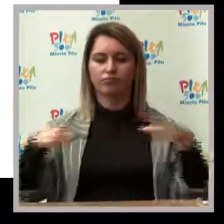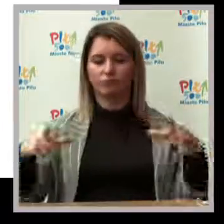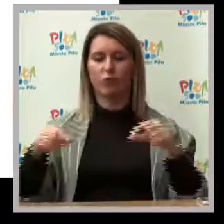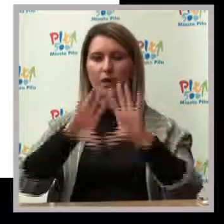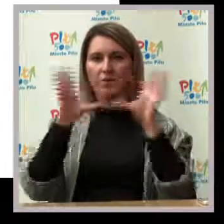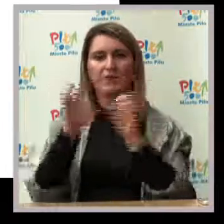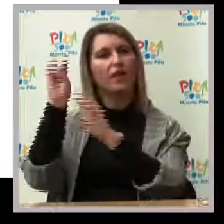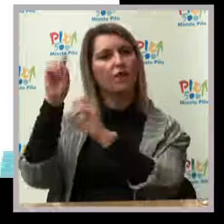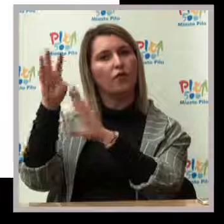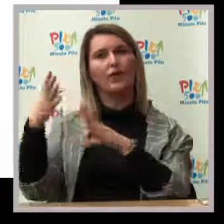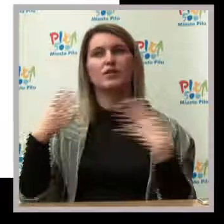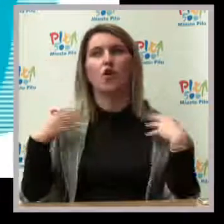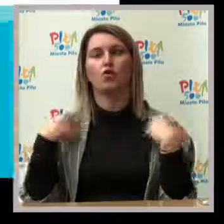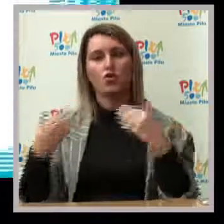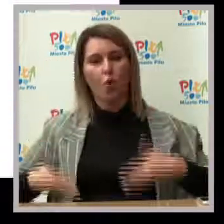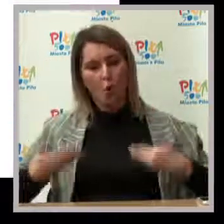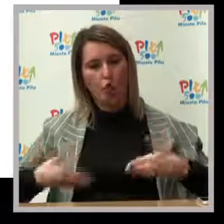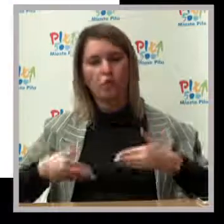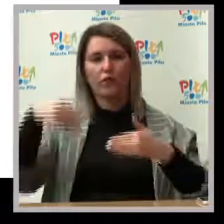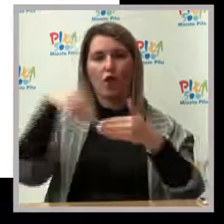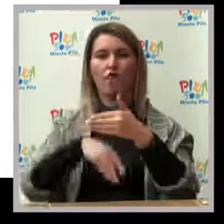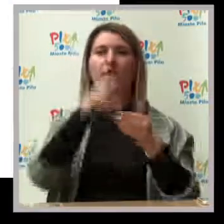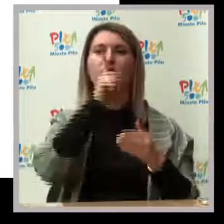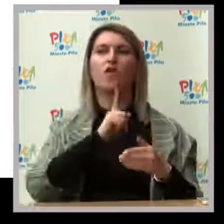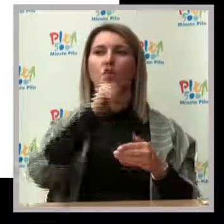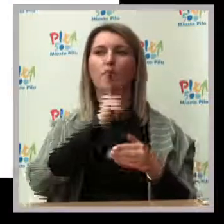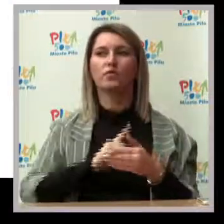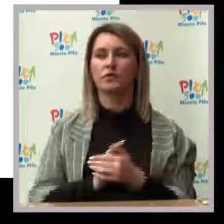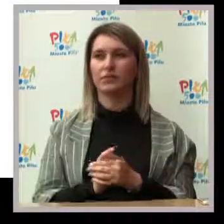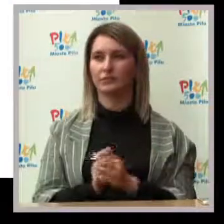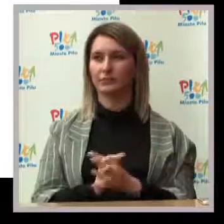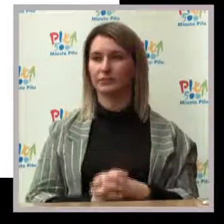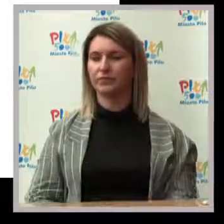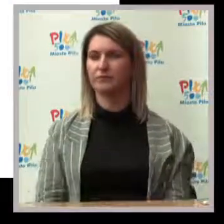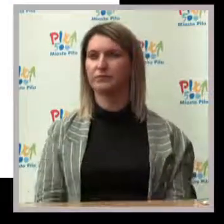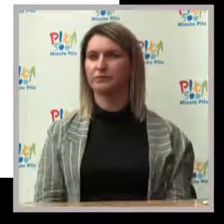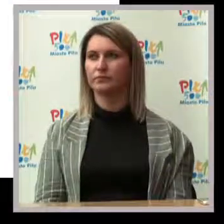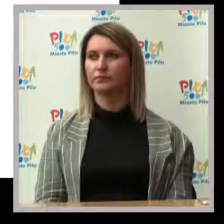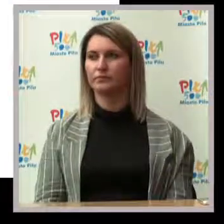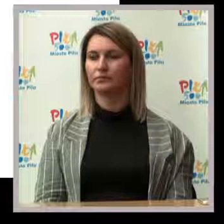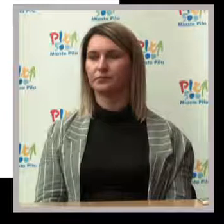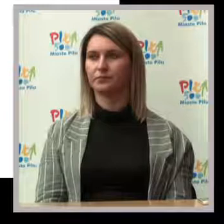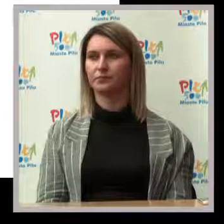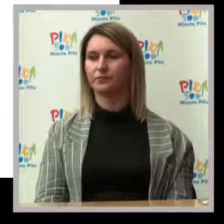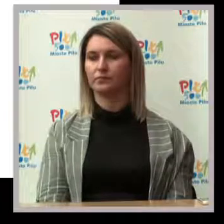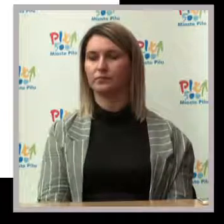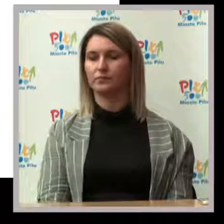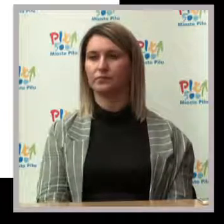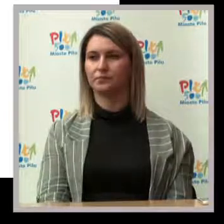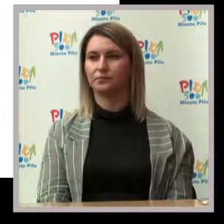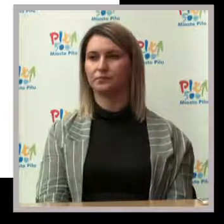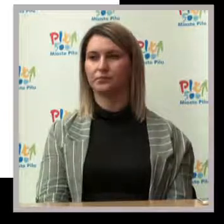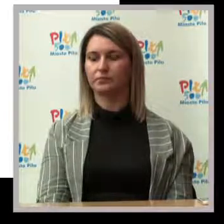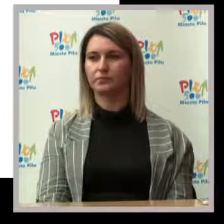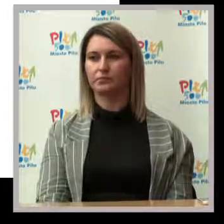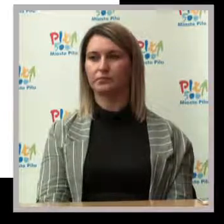ta koperta tak naprawdę faktycznie potrafi uratować życie. Chcielibyśmy zwiększyć i tych pieniędzy